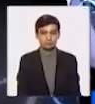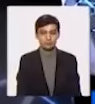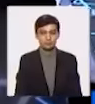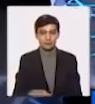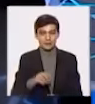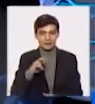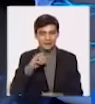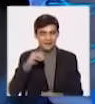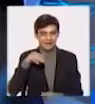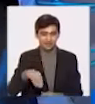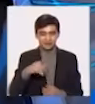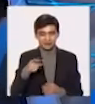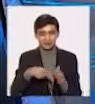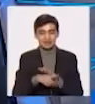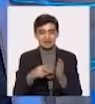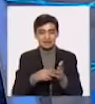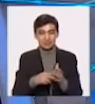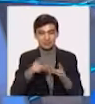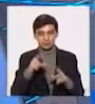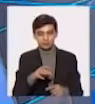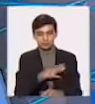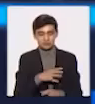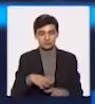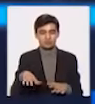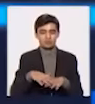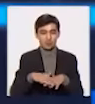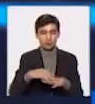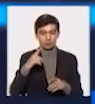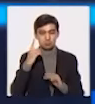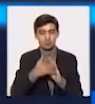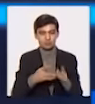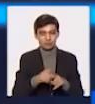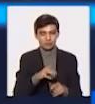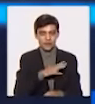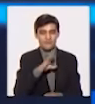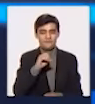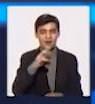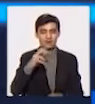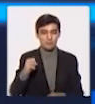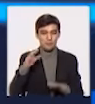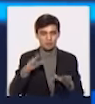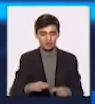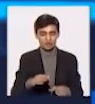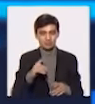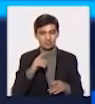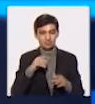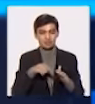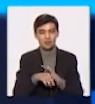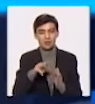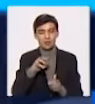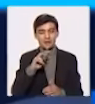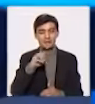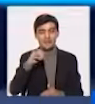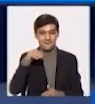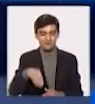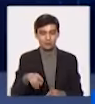Мұнай бағасының төмендеуі адами фактор екен әлем жұрты түсінгенде. Өйткені Венада өткен АПЕК отырысында көбел мұнай өндіруді